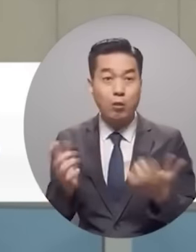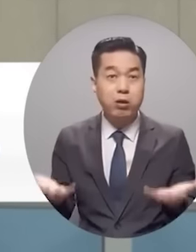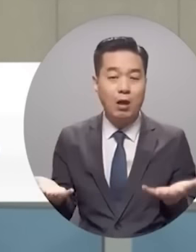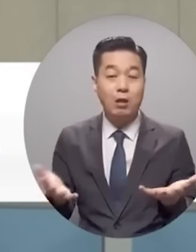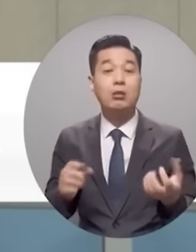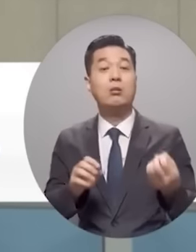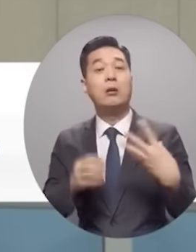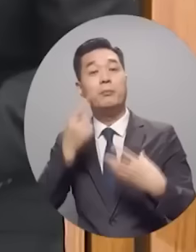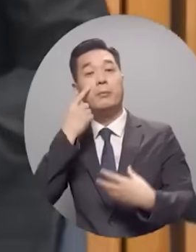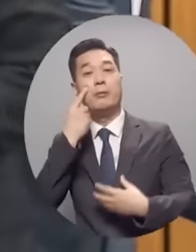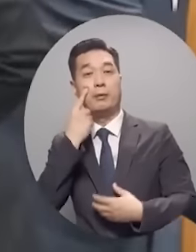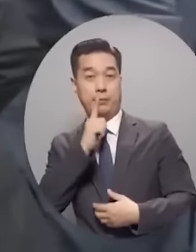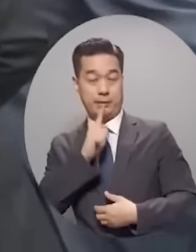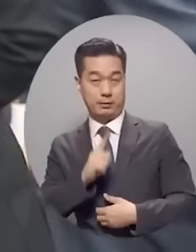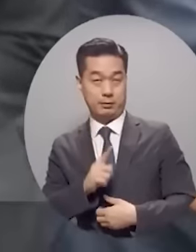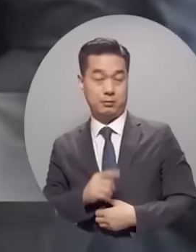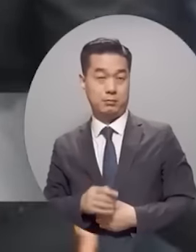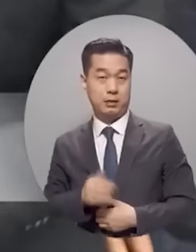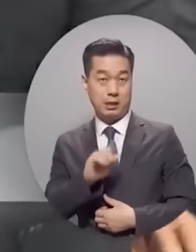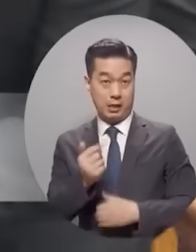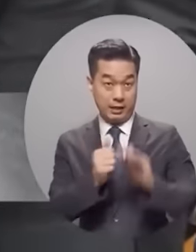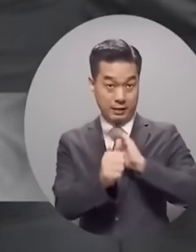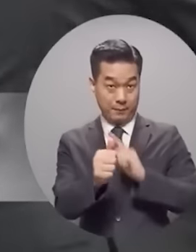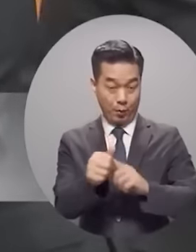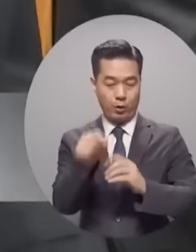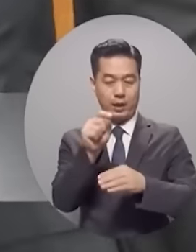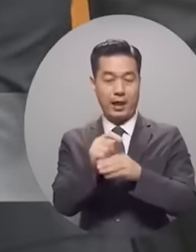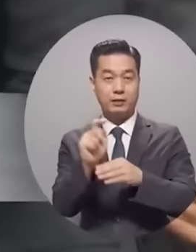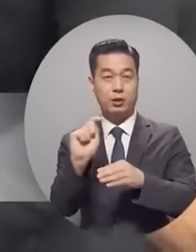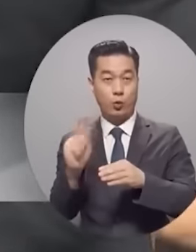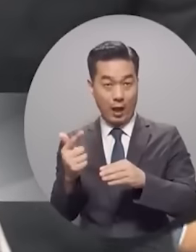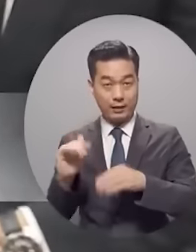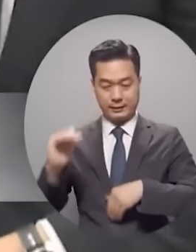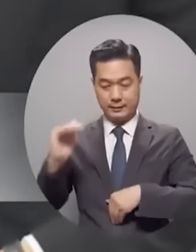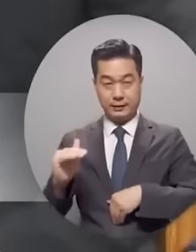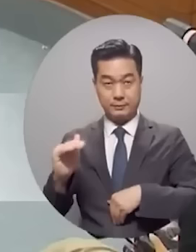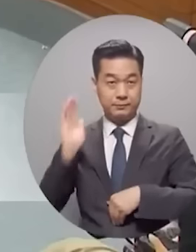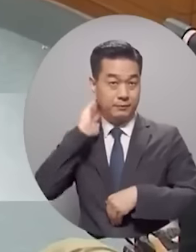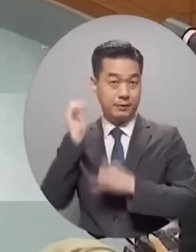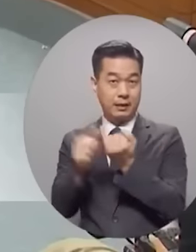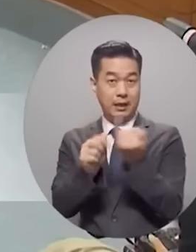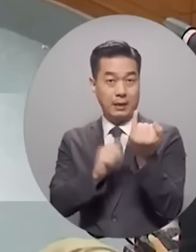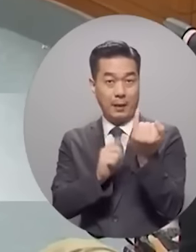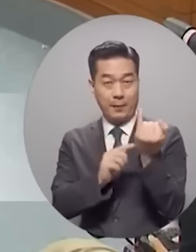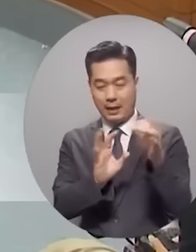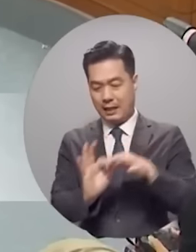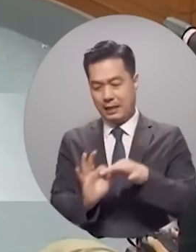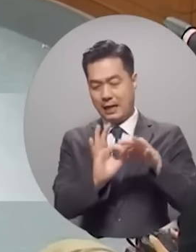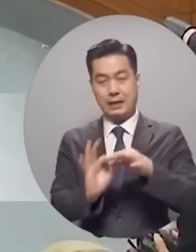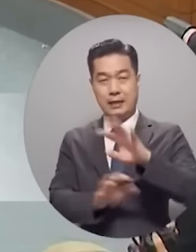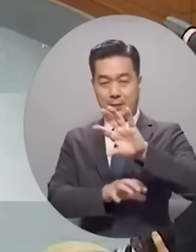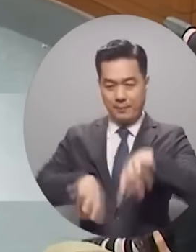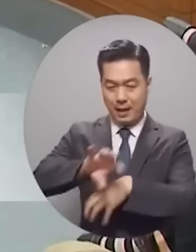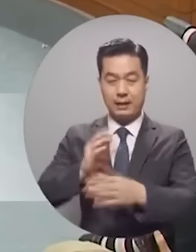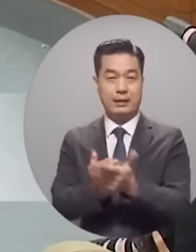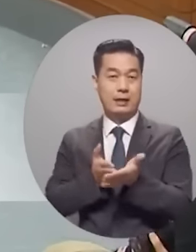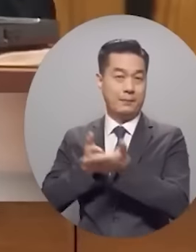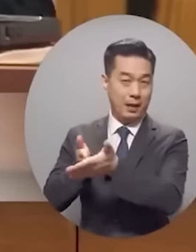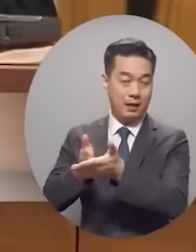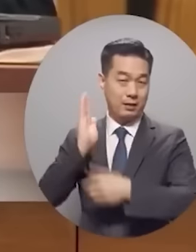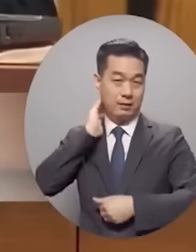달라고 반박했습니다 한 대표가 행정관 급까지 김여사 라인으로 지목하며 인적 쇄신을 요구한데 대해서도